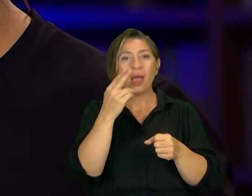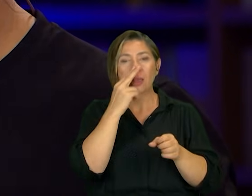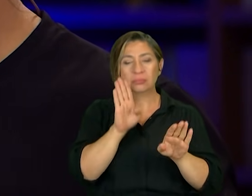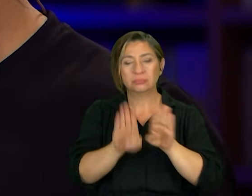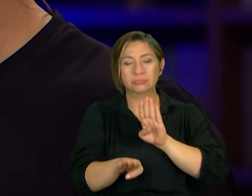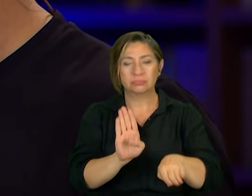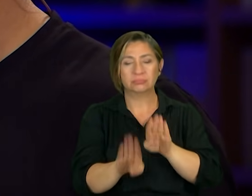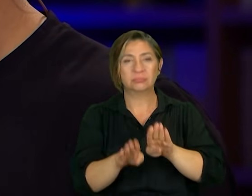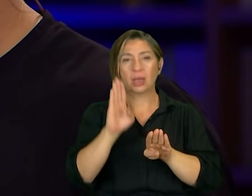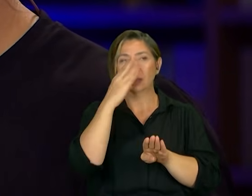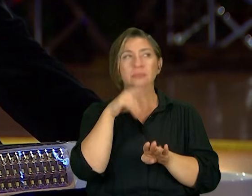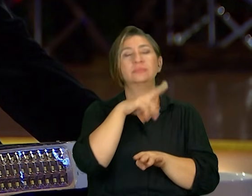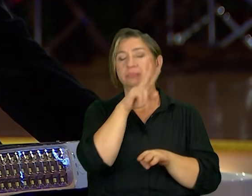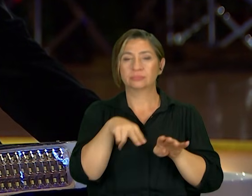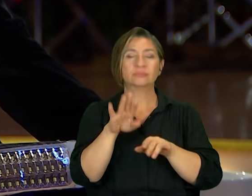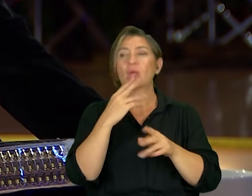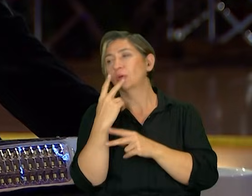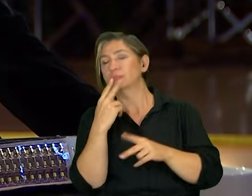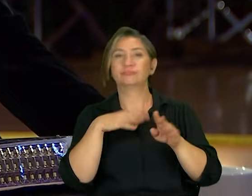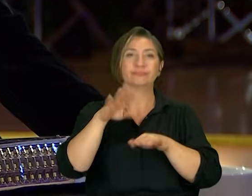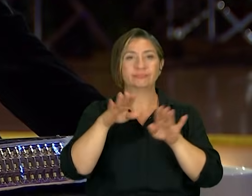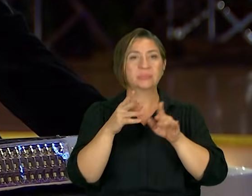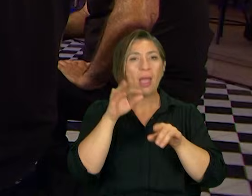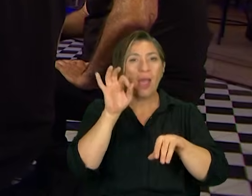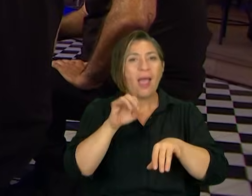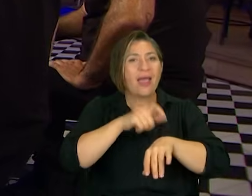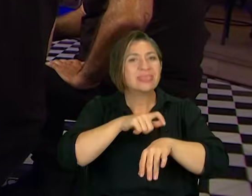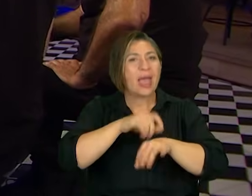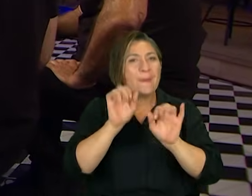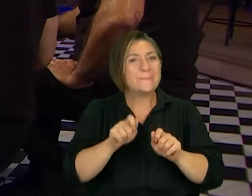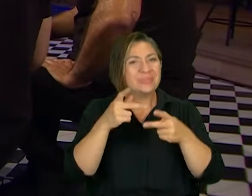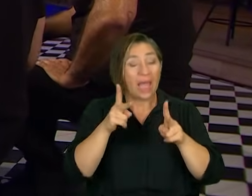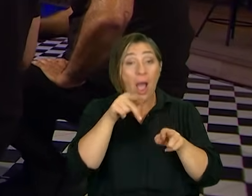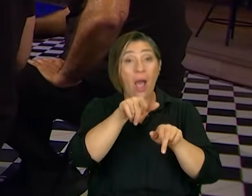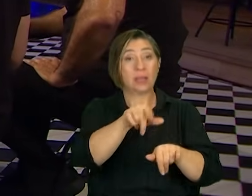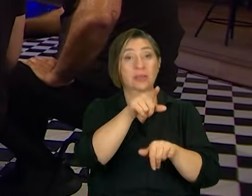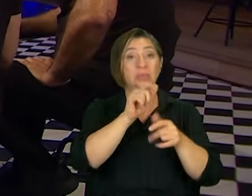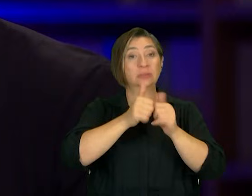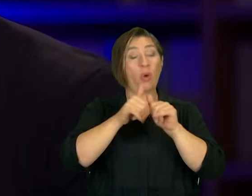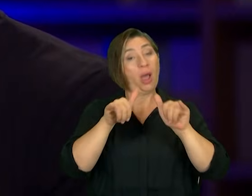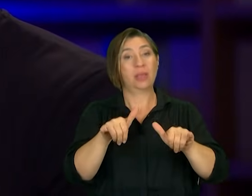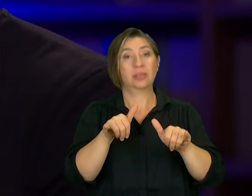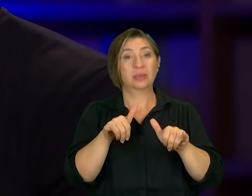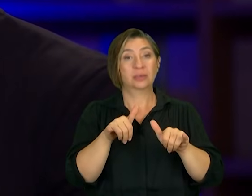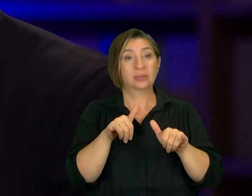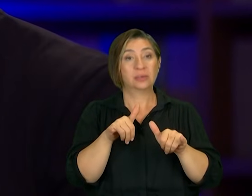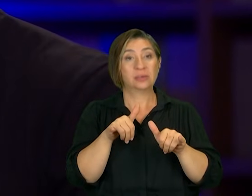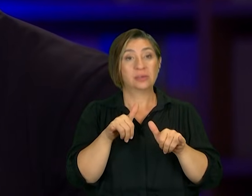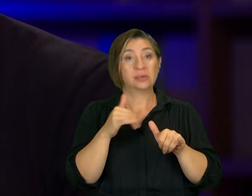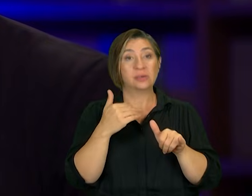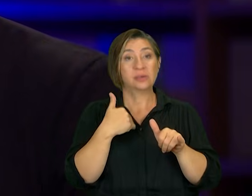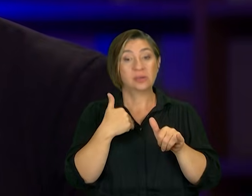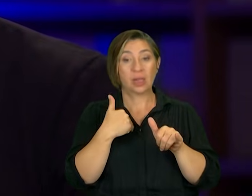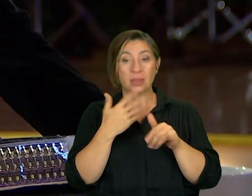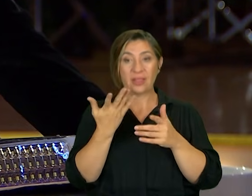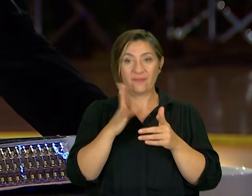frene basıyorlar, aynalara bakıyorlar, konuşuyorlar. Yani birçok şeyi aynı anda yapabiliyorlar. İçselleştiği için refleksler. Wing Chun'da biz aksiyona